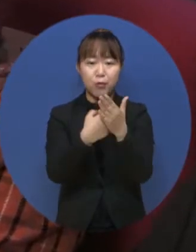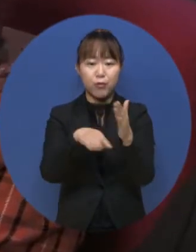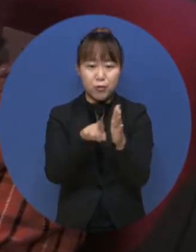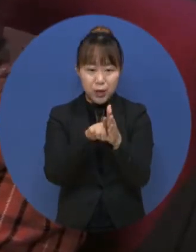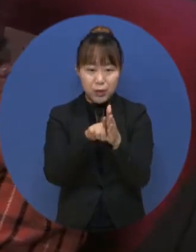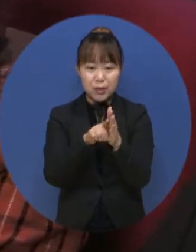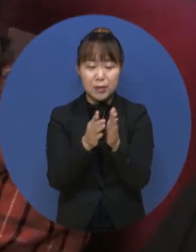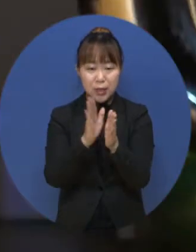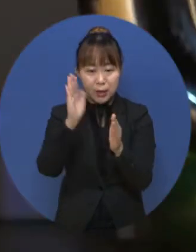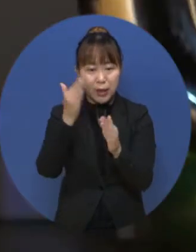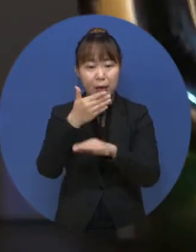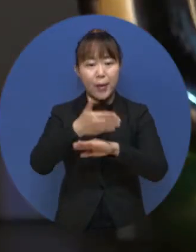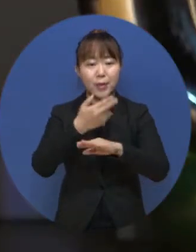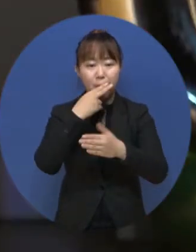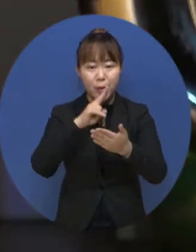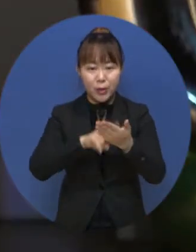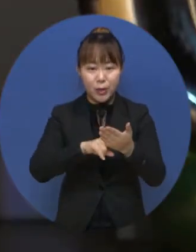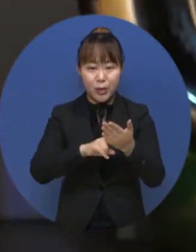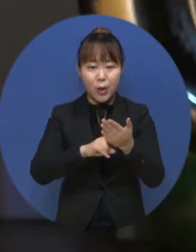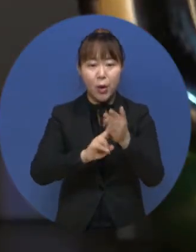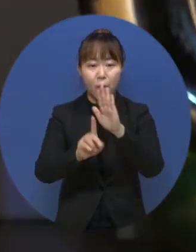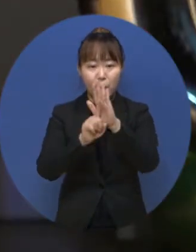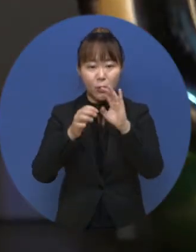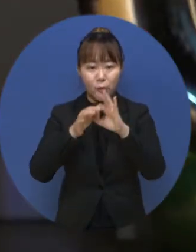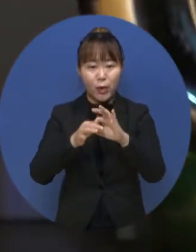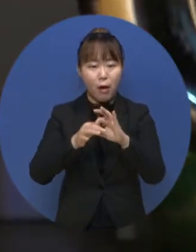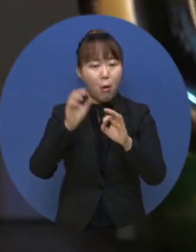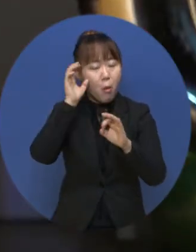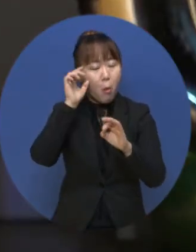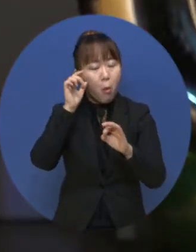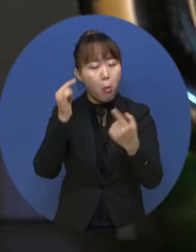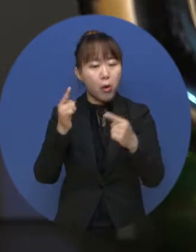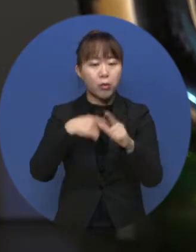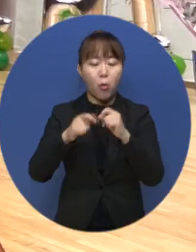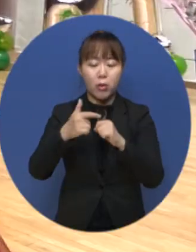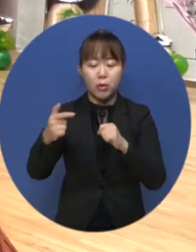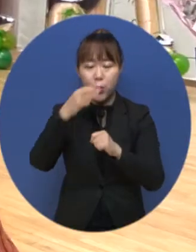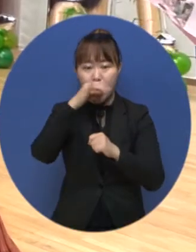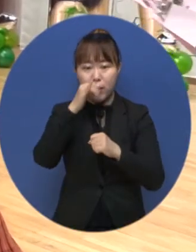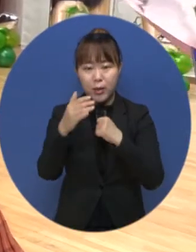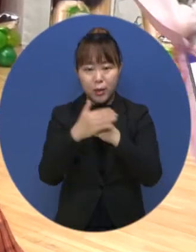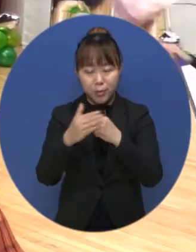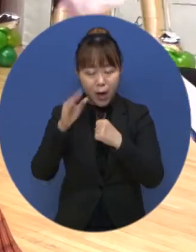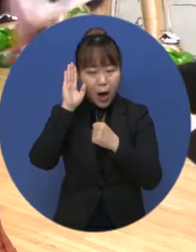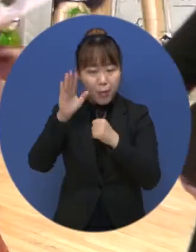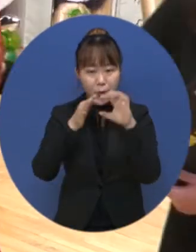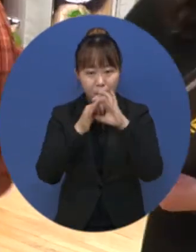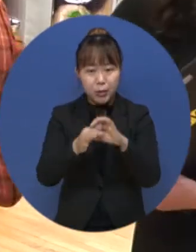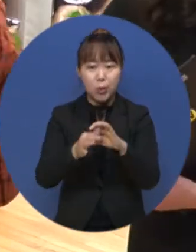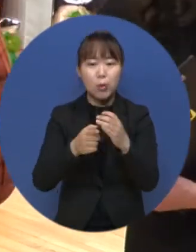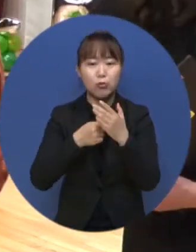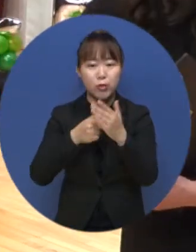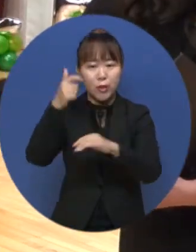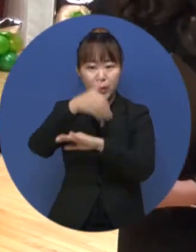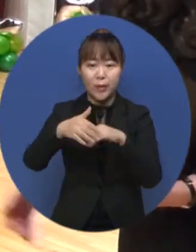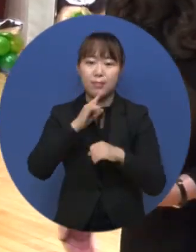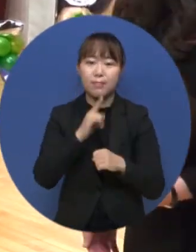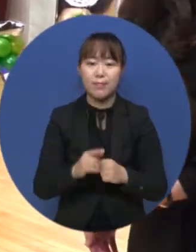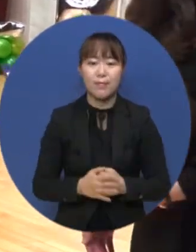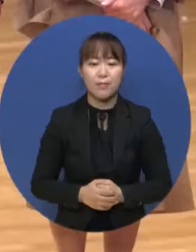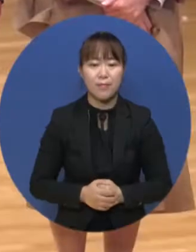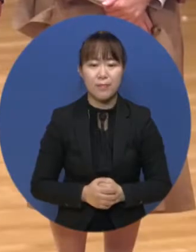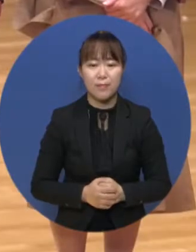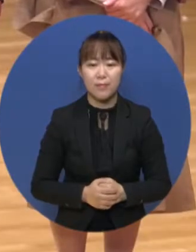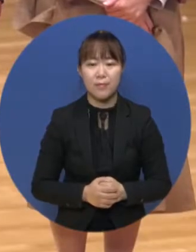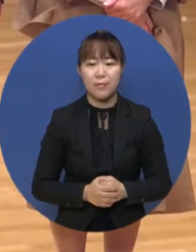진행된 감사편지 공모전을 통해 기대 이상의 효과를 보고 있어 앞으로도 계속 추진해 나갈 계획입니다. 복지TV